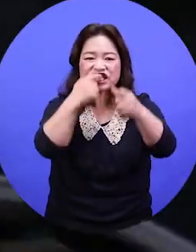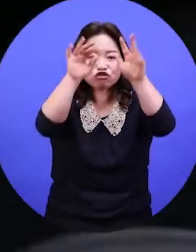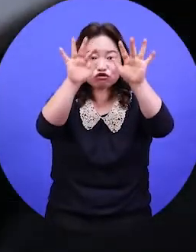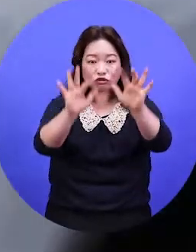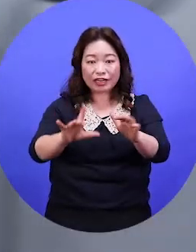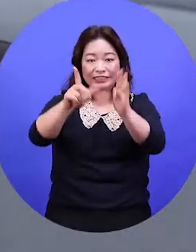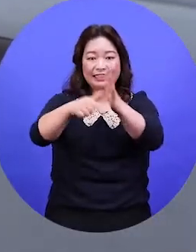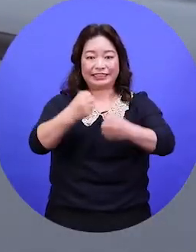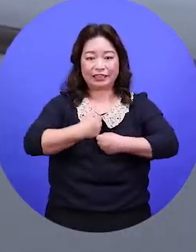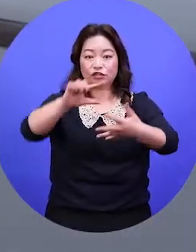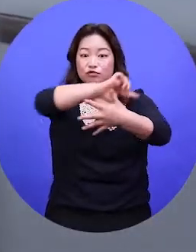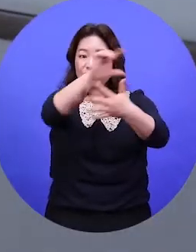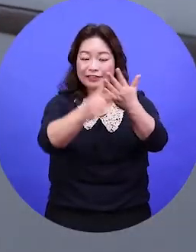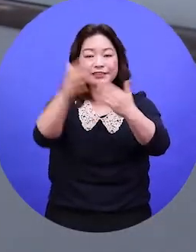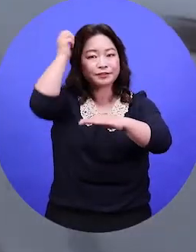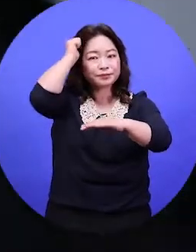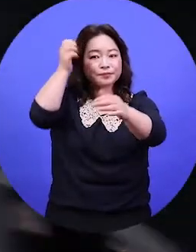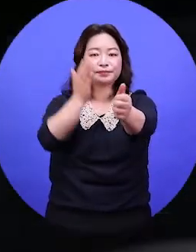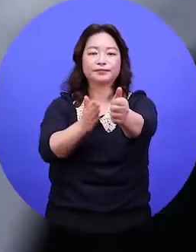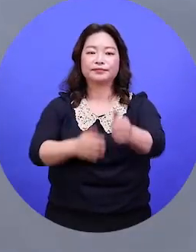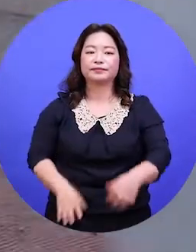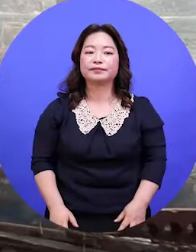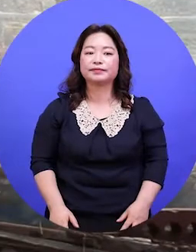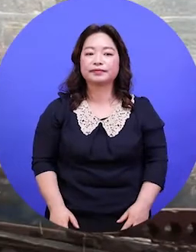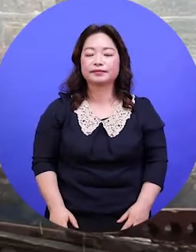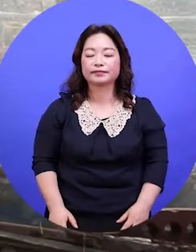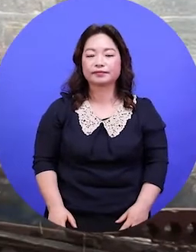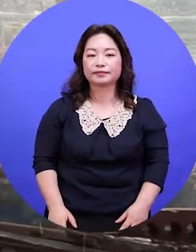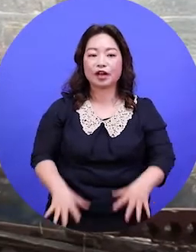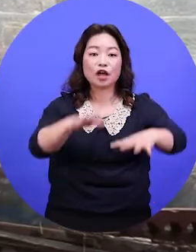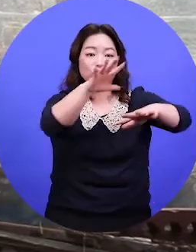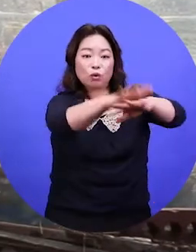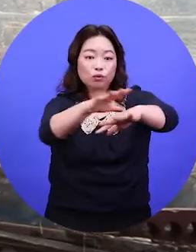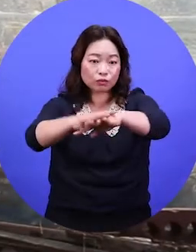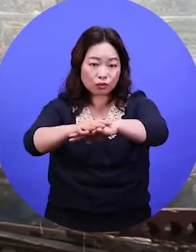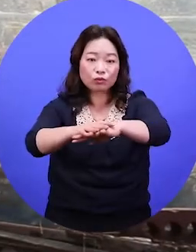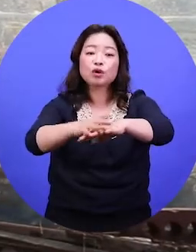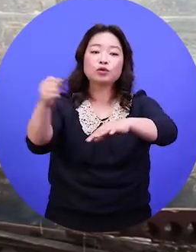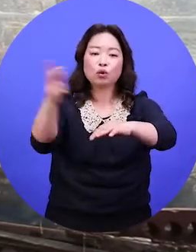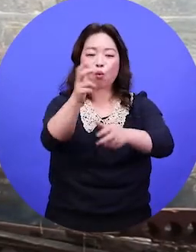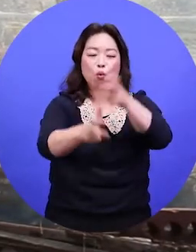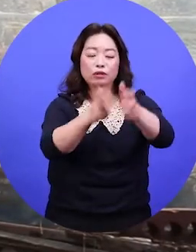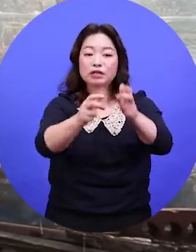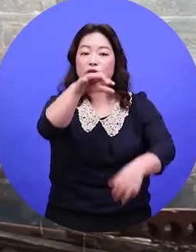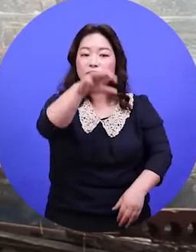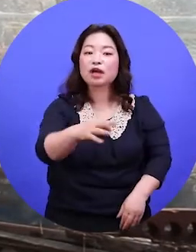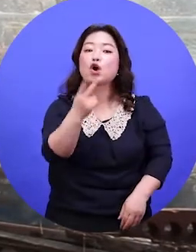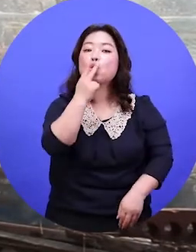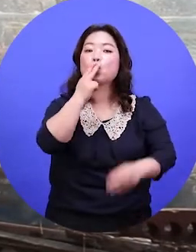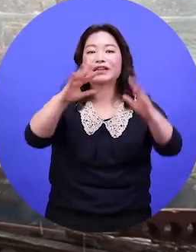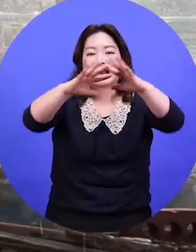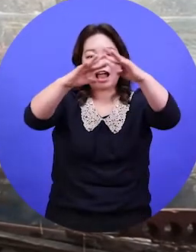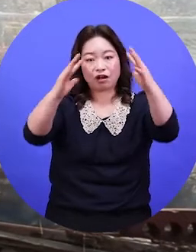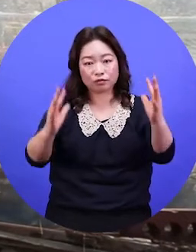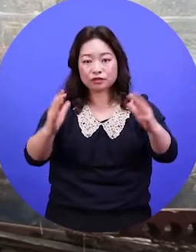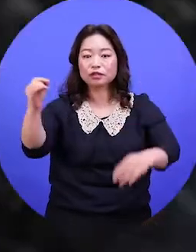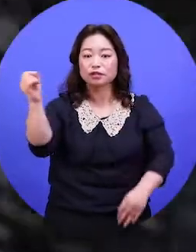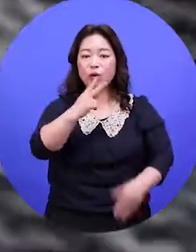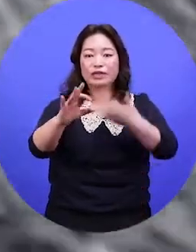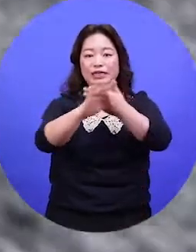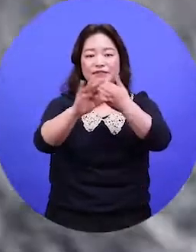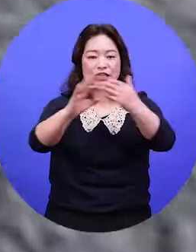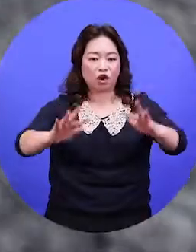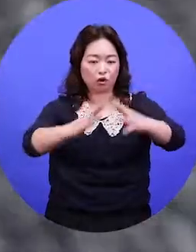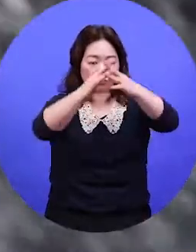중 운전할 때 지켜야 할 수칙들을 기억해둡니다. 또한 농어촌, 공장 등에선 비닐하우스,